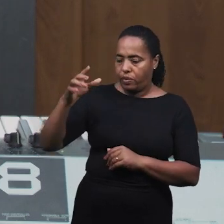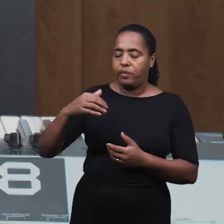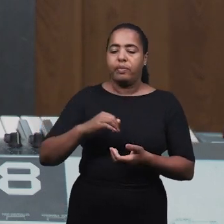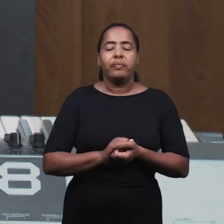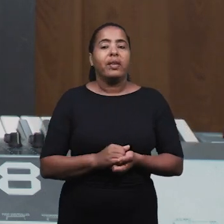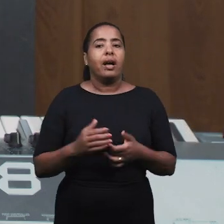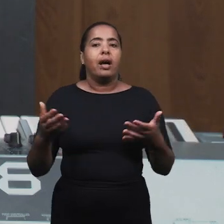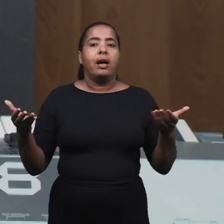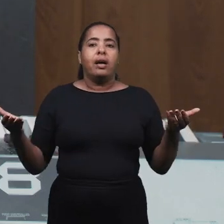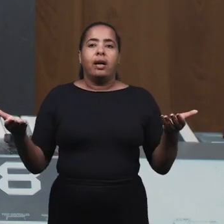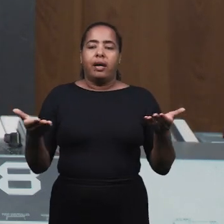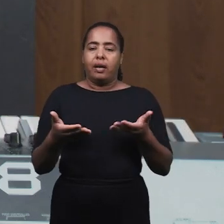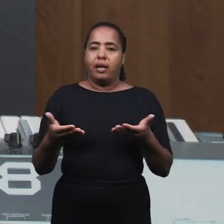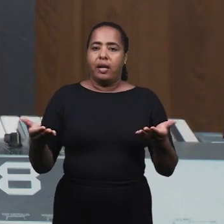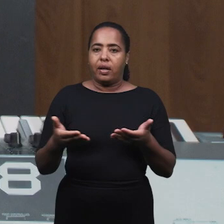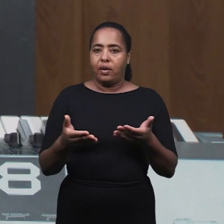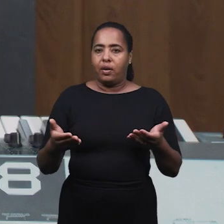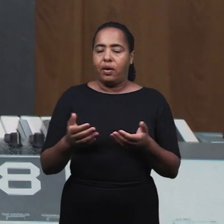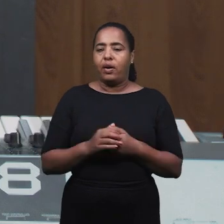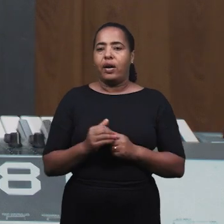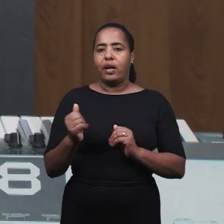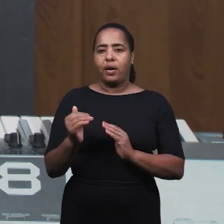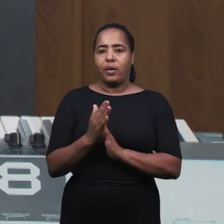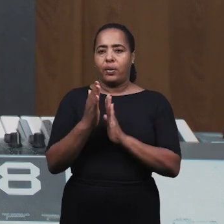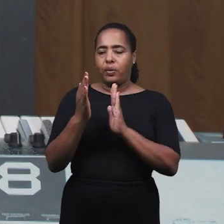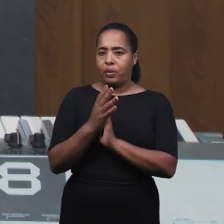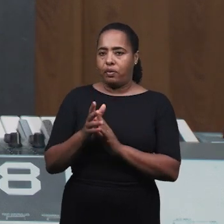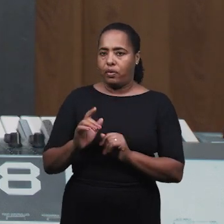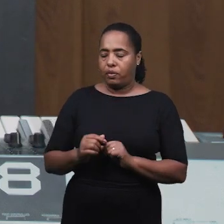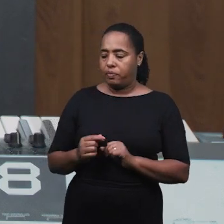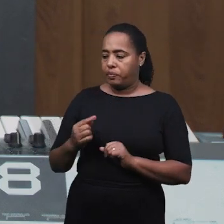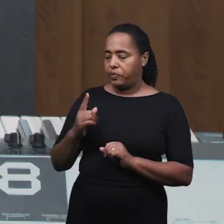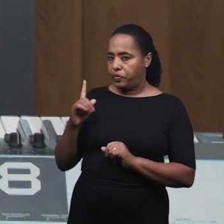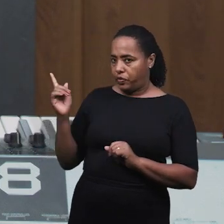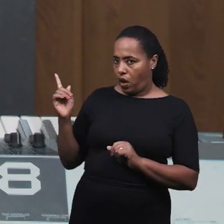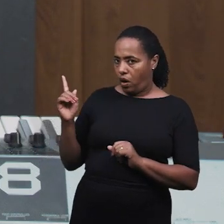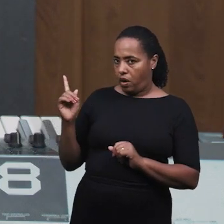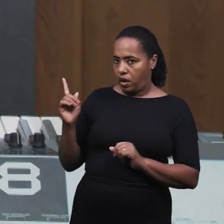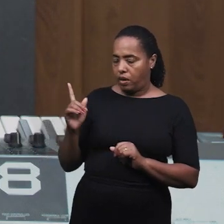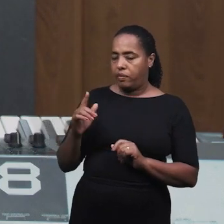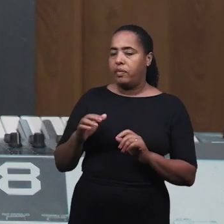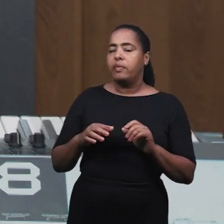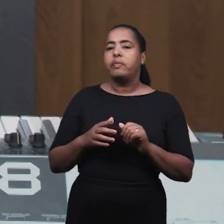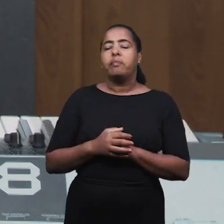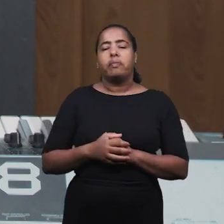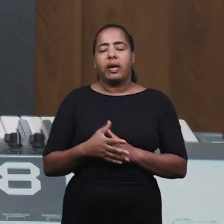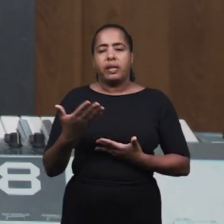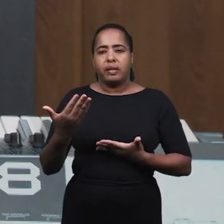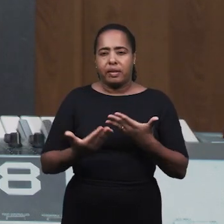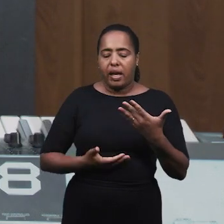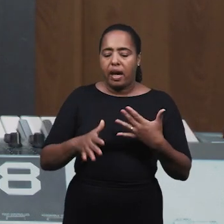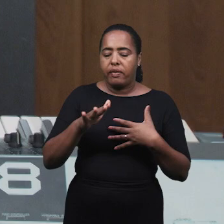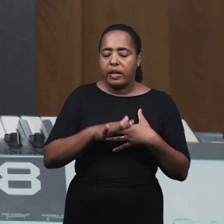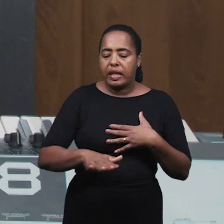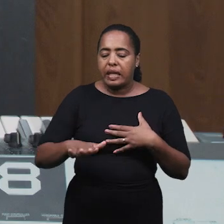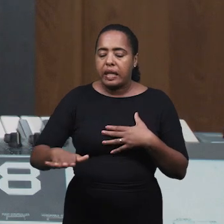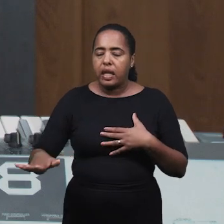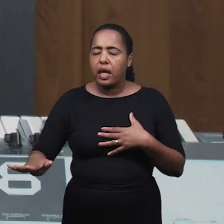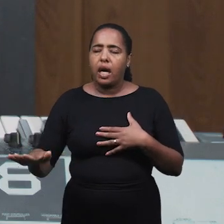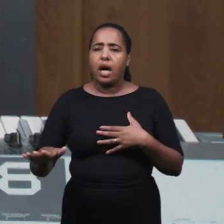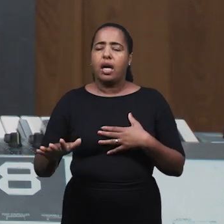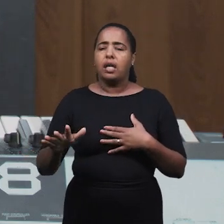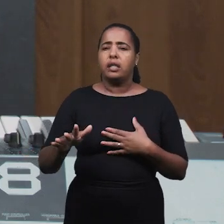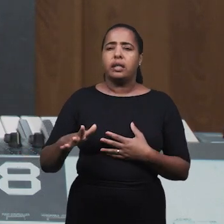notre Dieu. Maintenant, nous allons entrer directement dans la louange. Ici, c'est une lecture relative pour